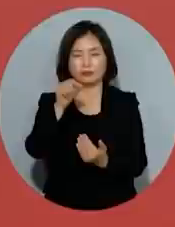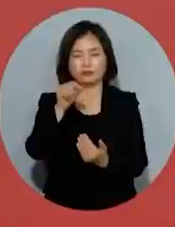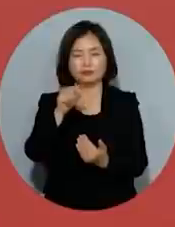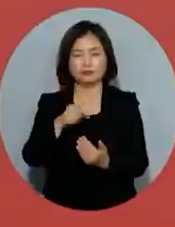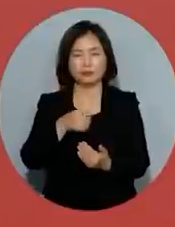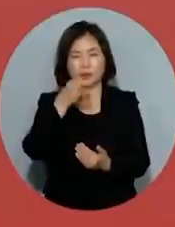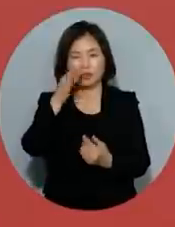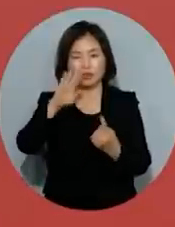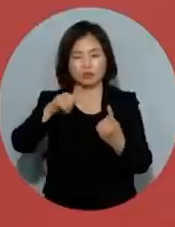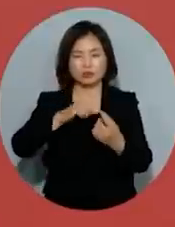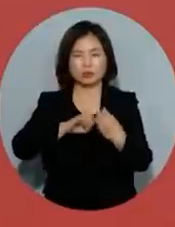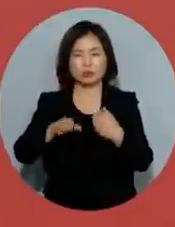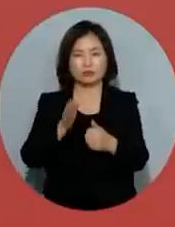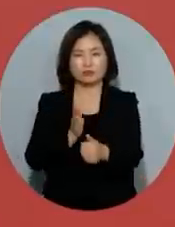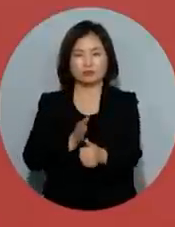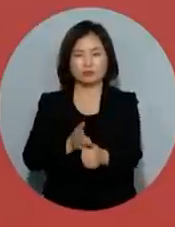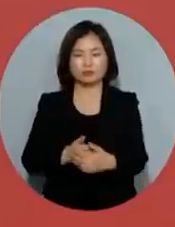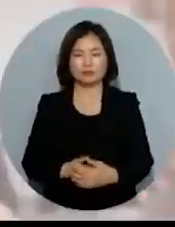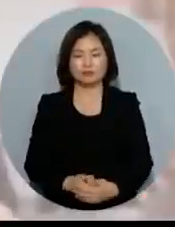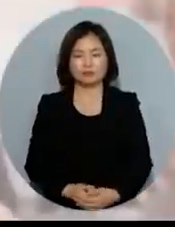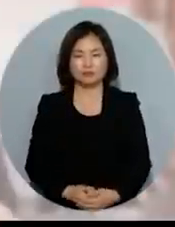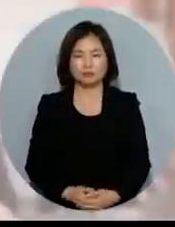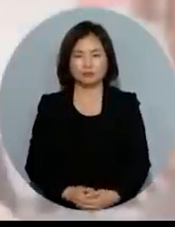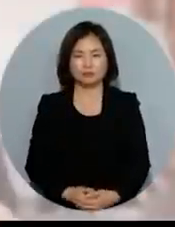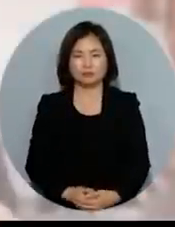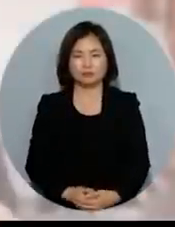보시고 1분 동안 답변해 주시면 됩니다.